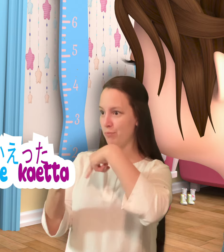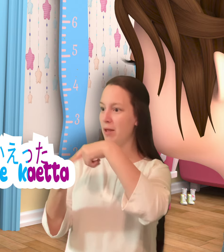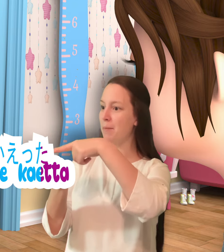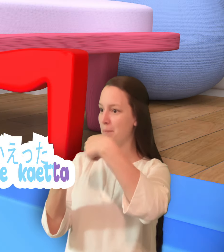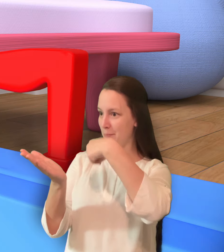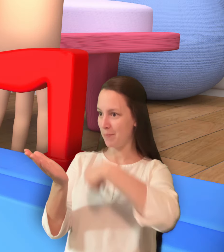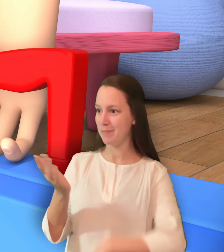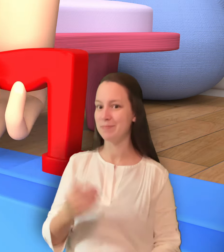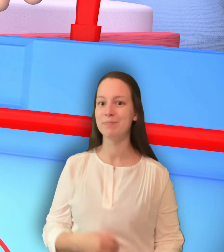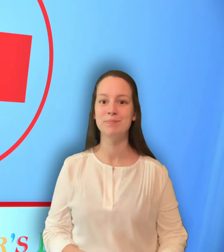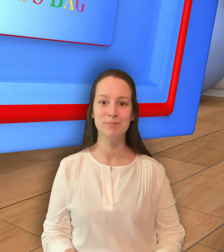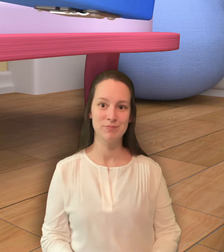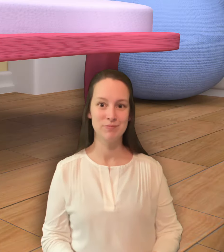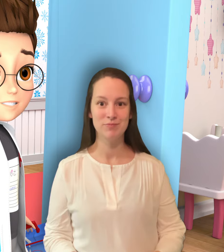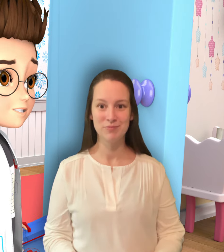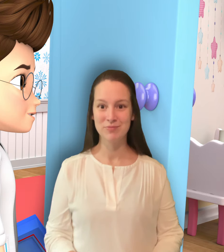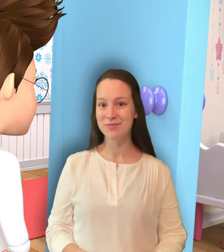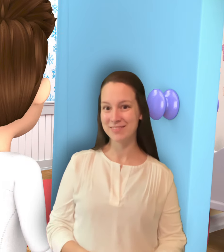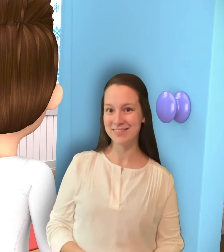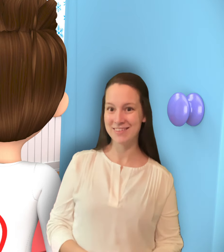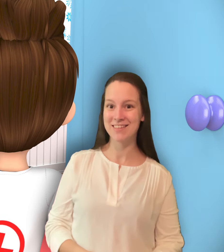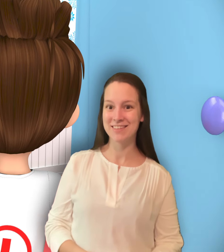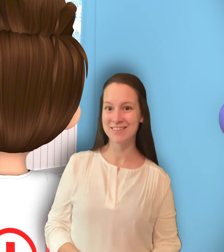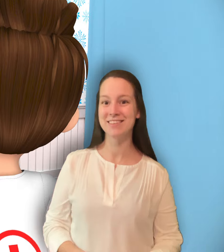といて帰った